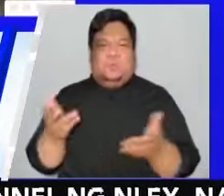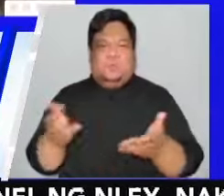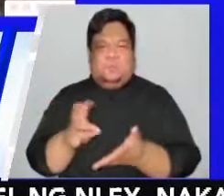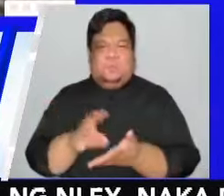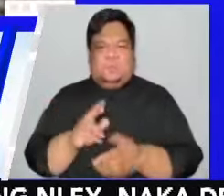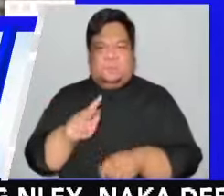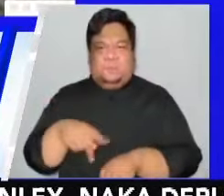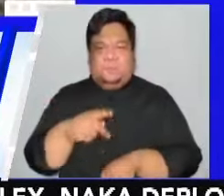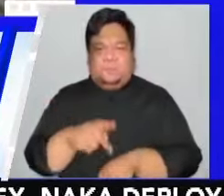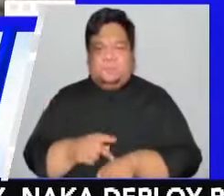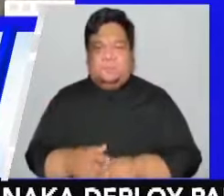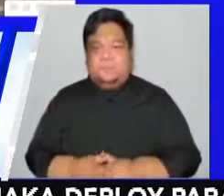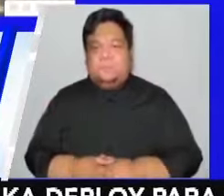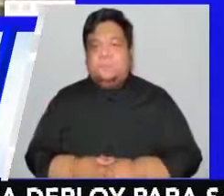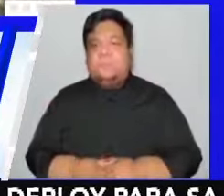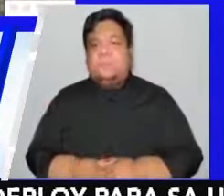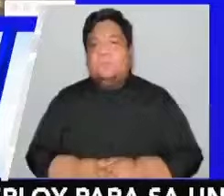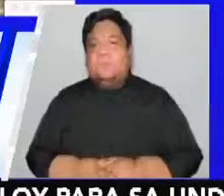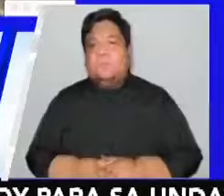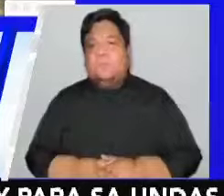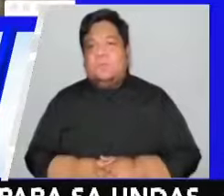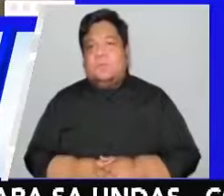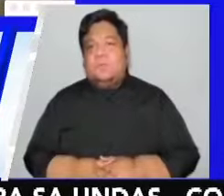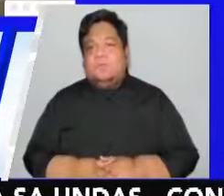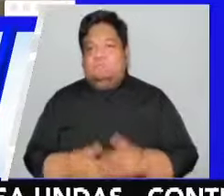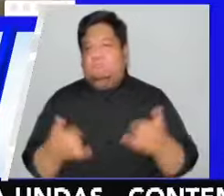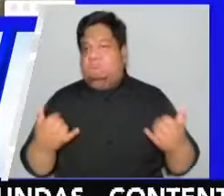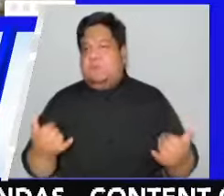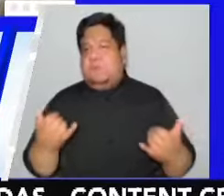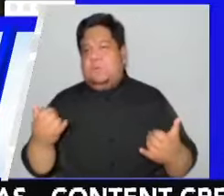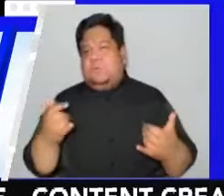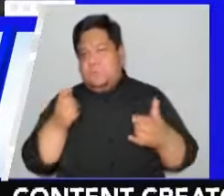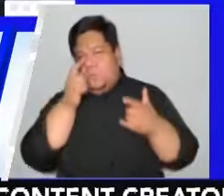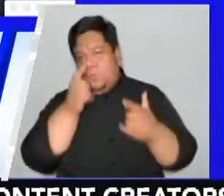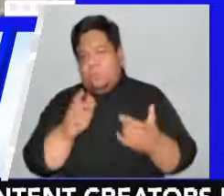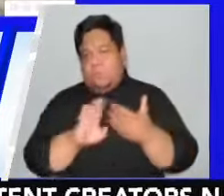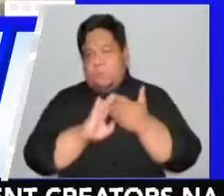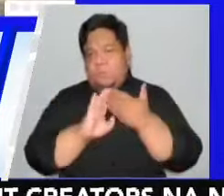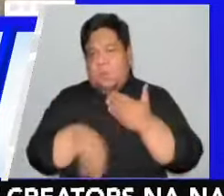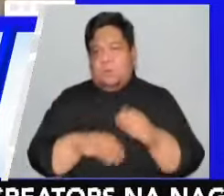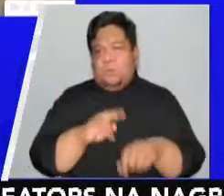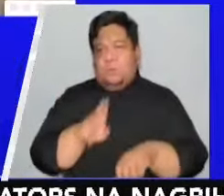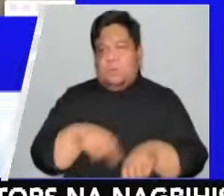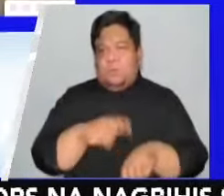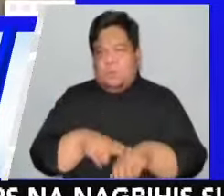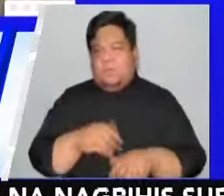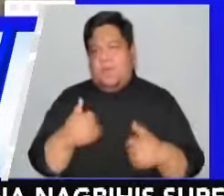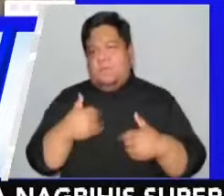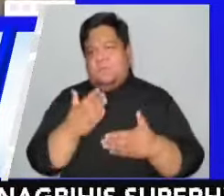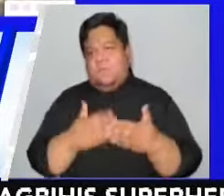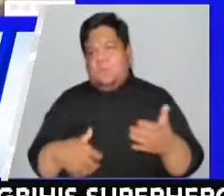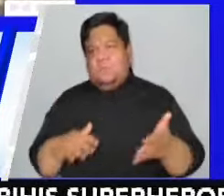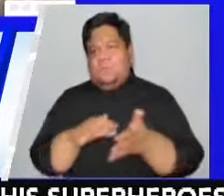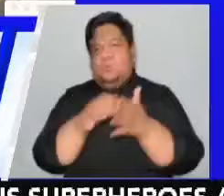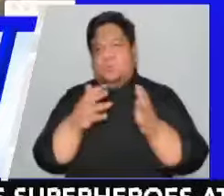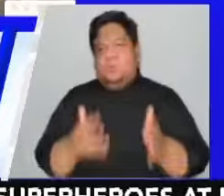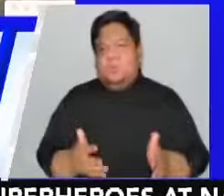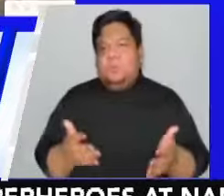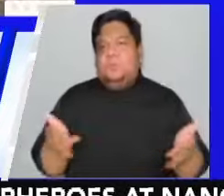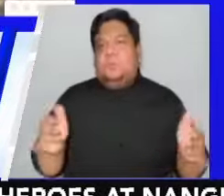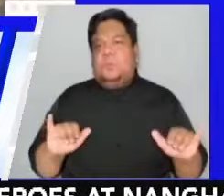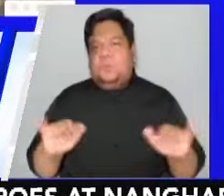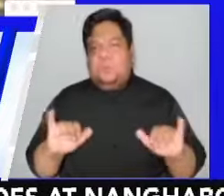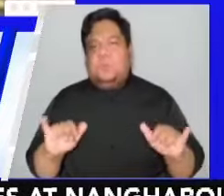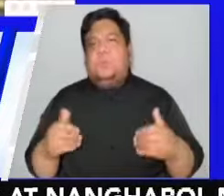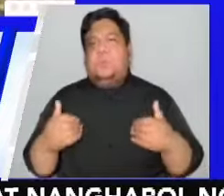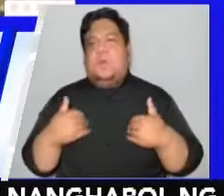Sa ngayon, Ligan, ay back to normal na. May mga nasa lubong na tayo mga estudyante. May nakita lang tayo mga papasok sa kanilang mga trabaho. Marami